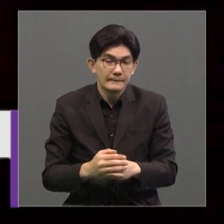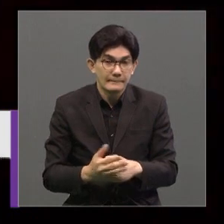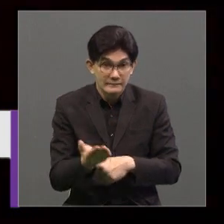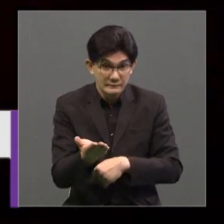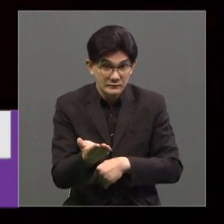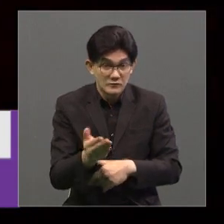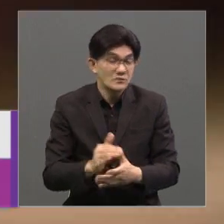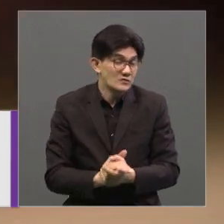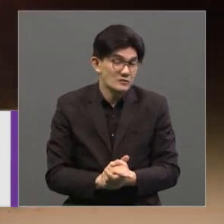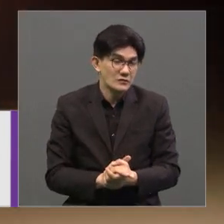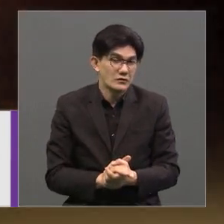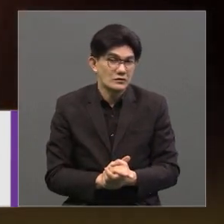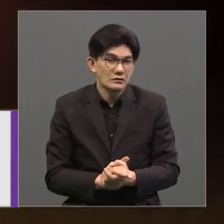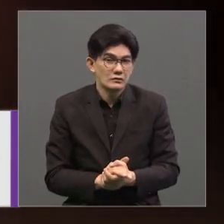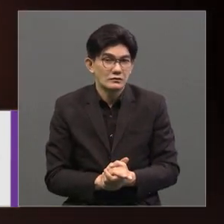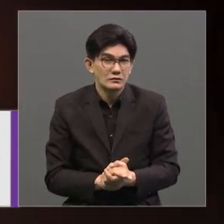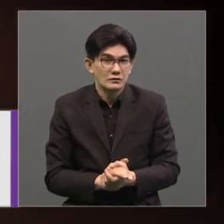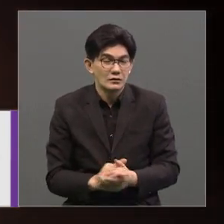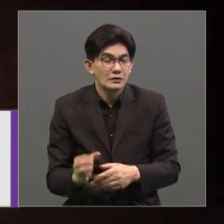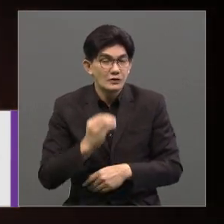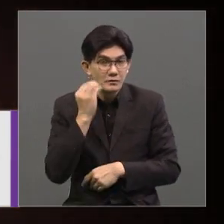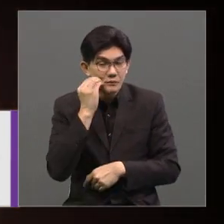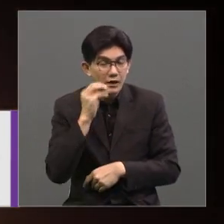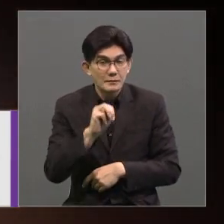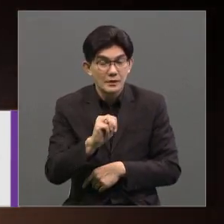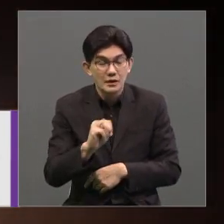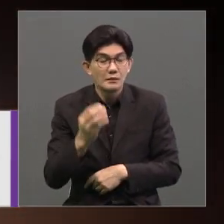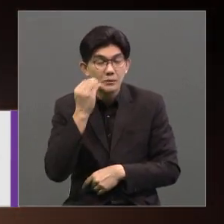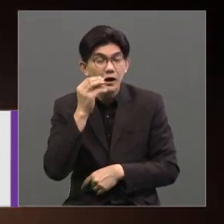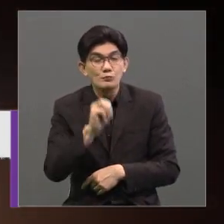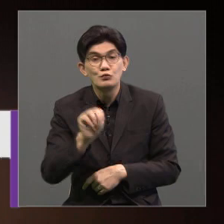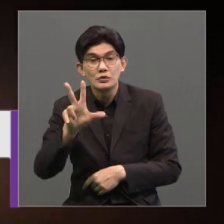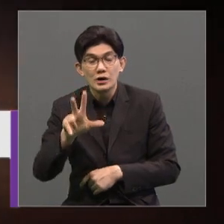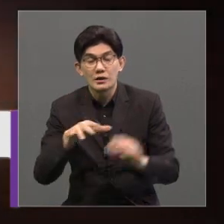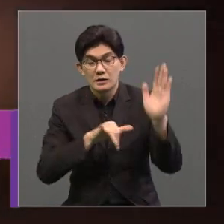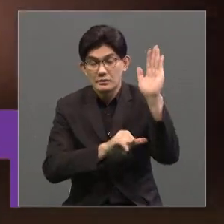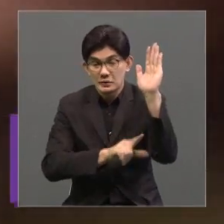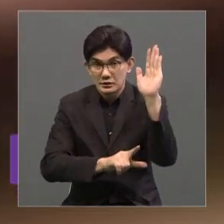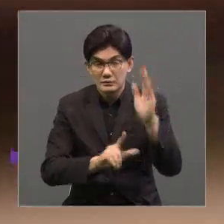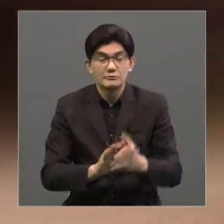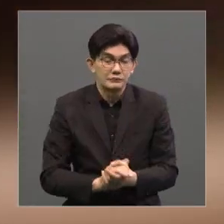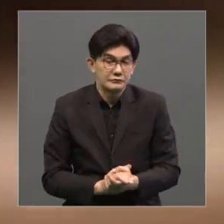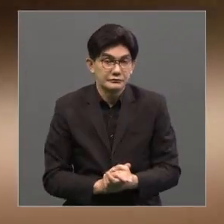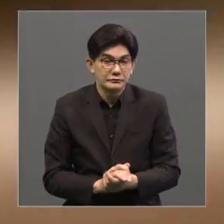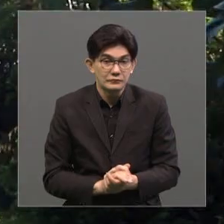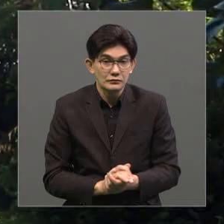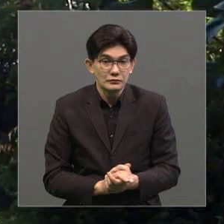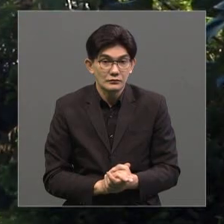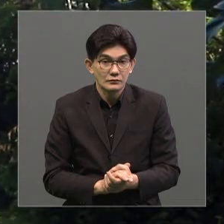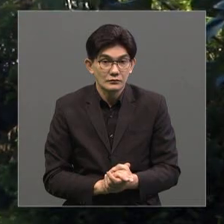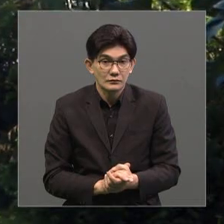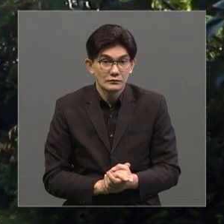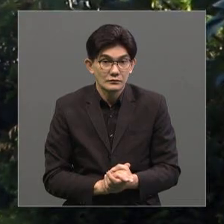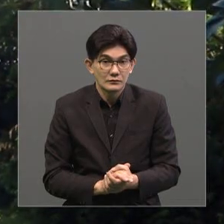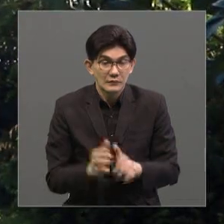อยู่นี่ค่ะจุดนี้เนี่ยนะคะอยู่ที่บ้านเนียงหมู่3ตำบลลิดลอำเภอเมืองยะลาค่ะยังไม่หมดนะคะยังมีราย